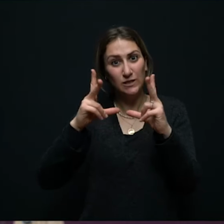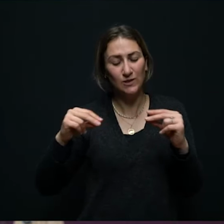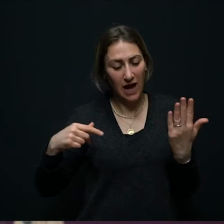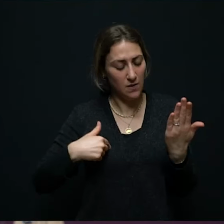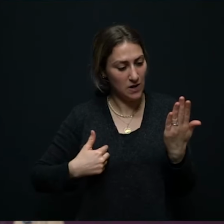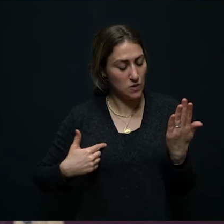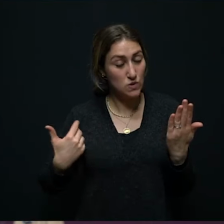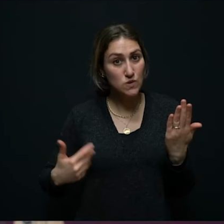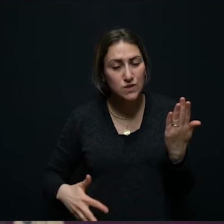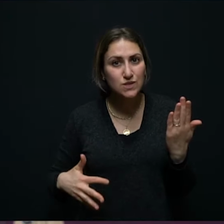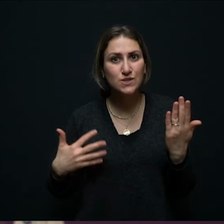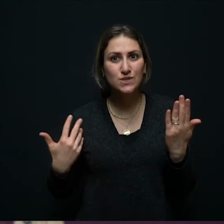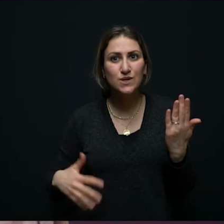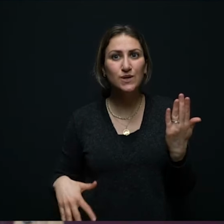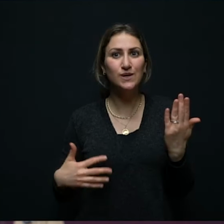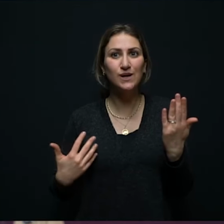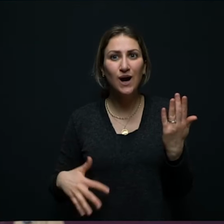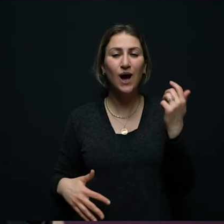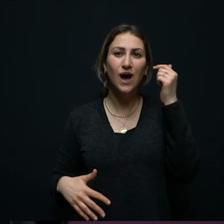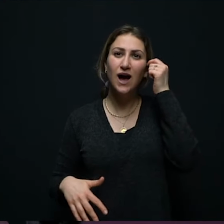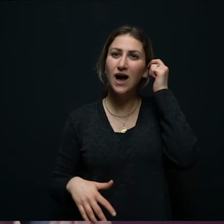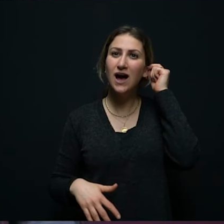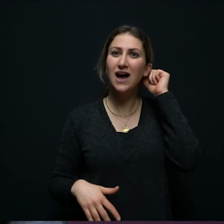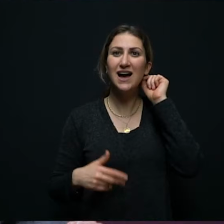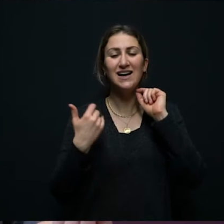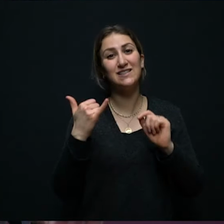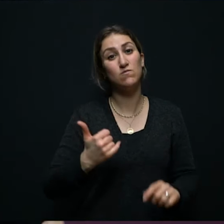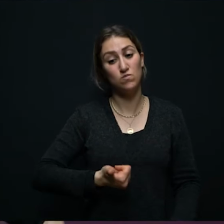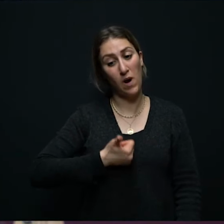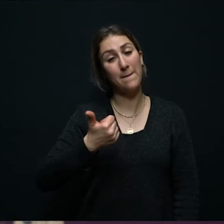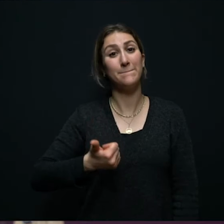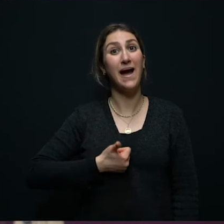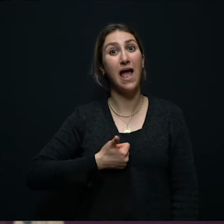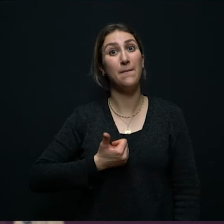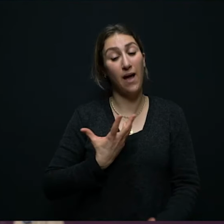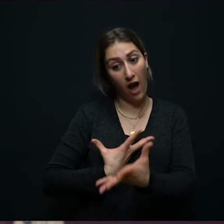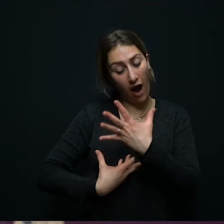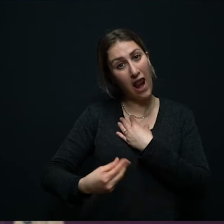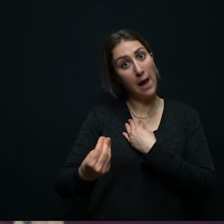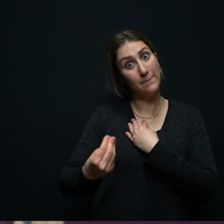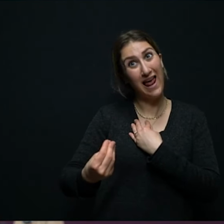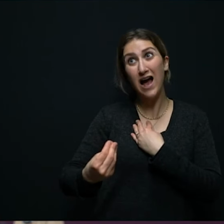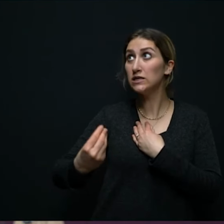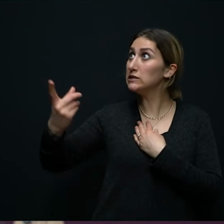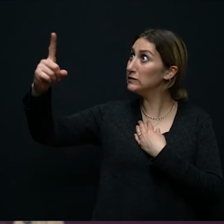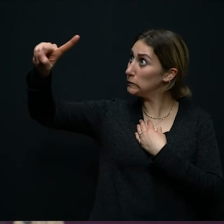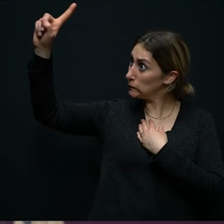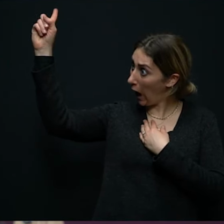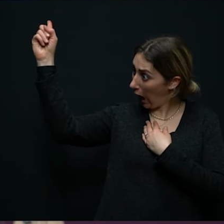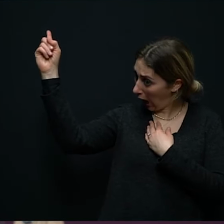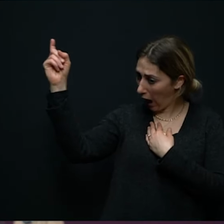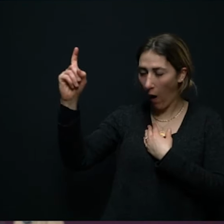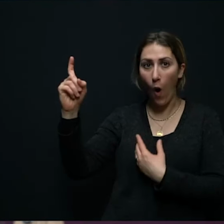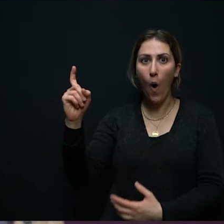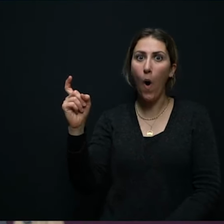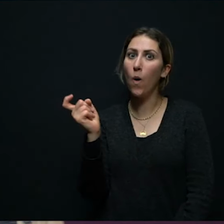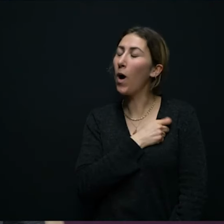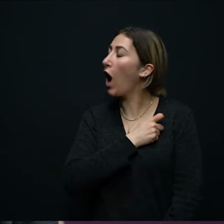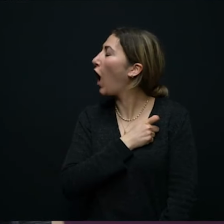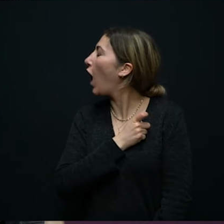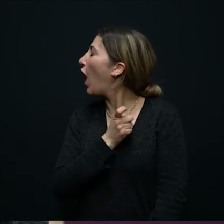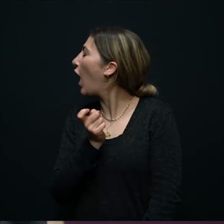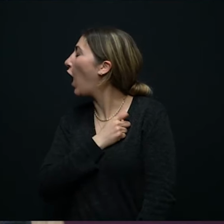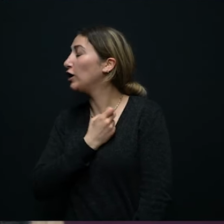c'est pas mais moi à la place de pierre j'aurais eu les chocottes ne s'est pas si mettez vous à la place de pierre on lui 110 en